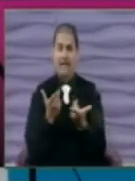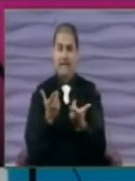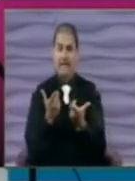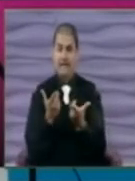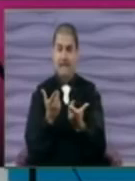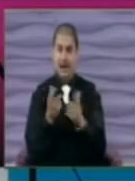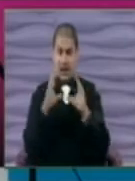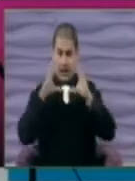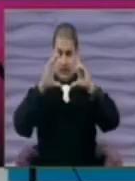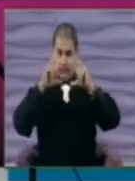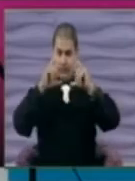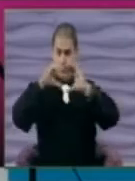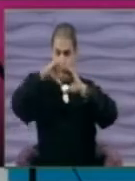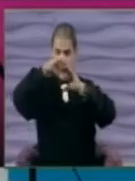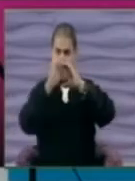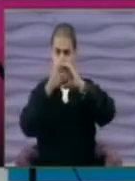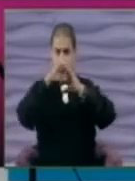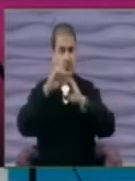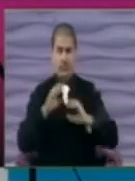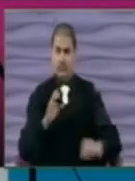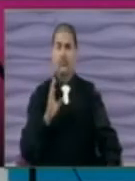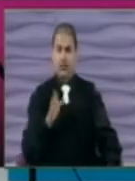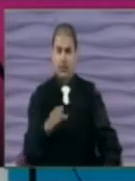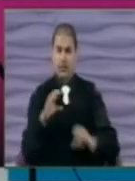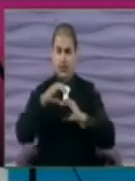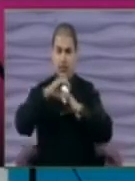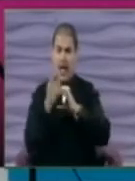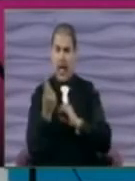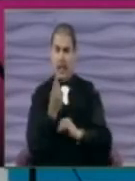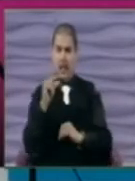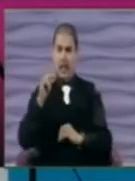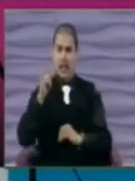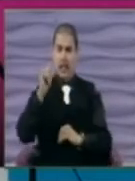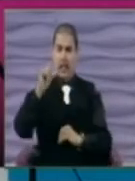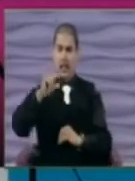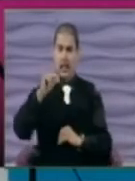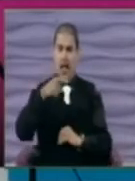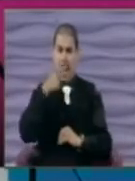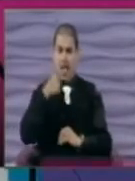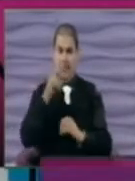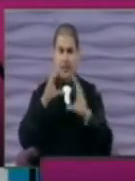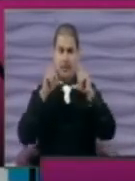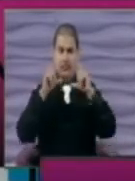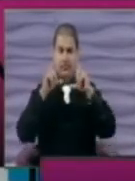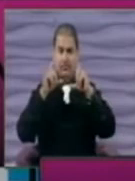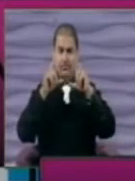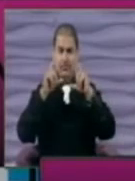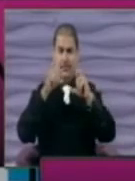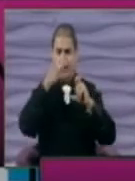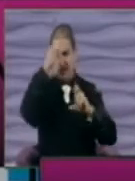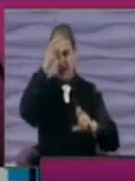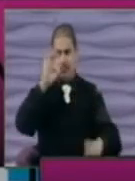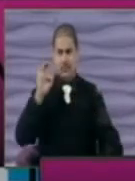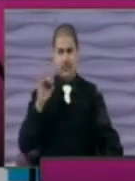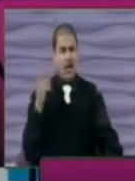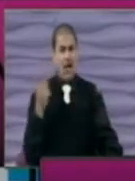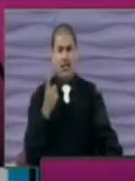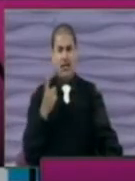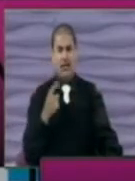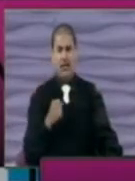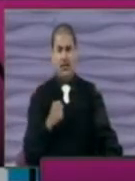من كاميرا بسيطة تصنع صورة جميلة؟ من كاميرا بسيطة نقدر نصنع شيء. الكاميرا بشتغل عليها كاميرا ماركة نيكون كل